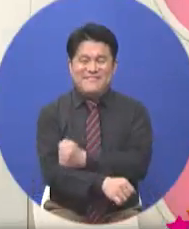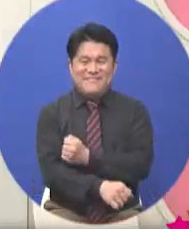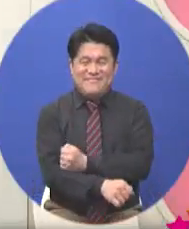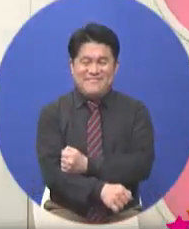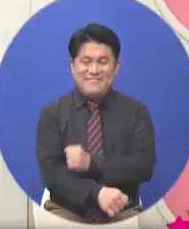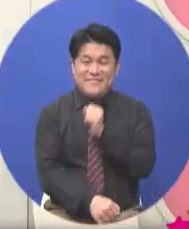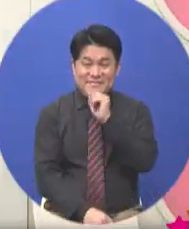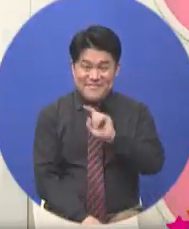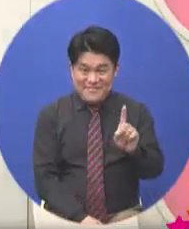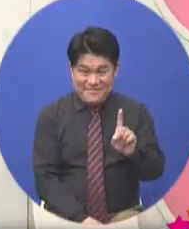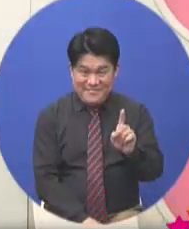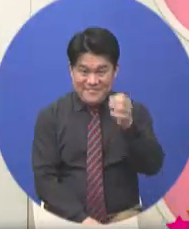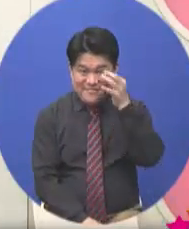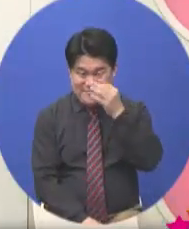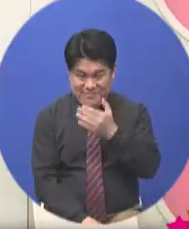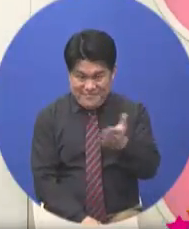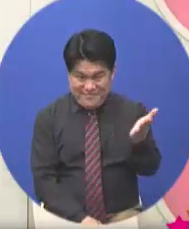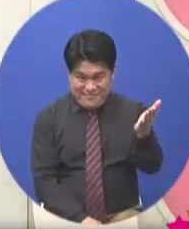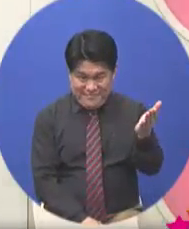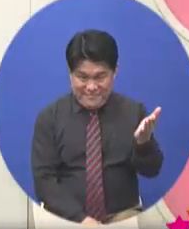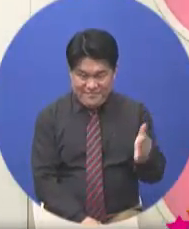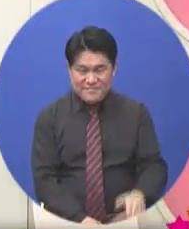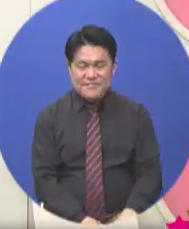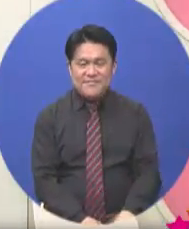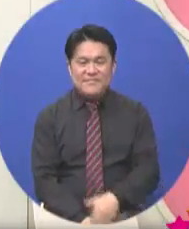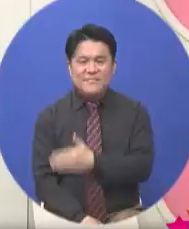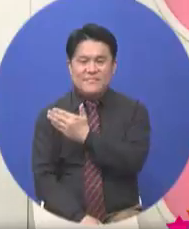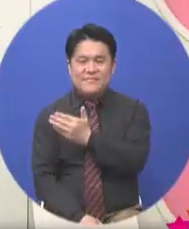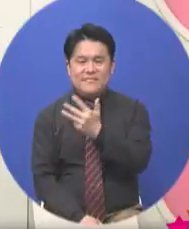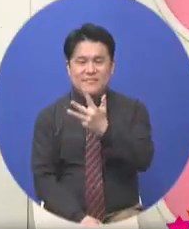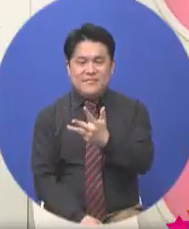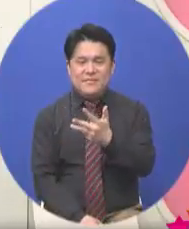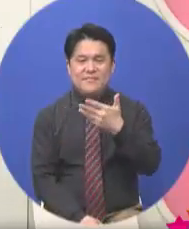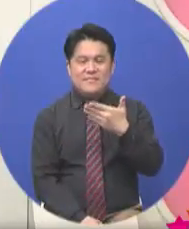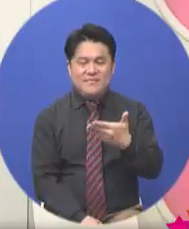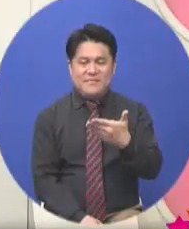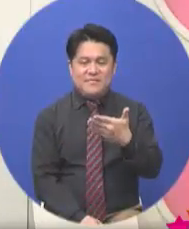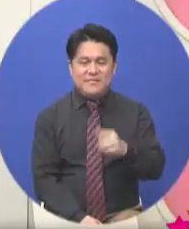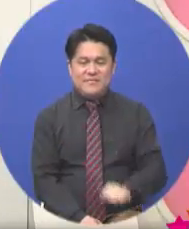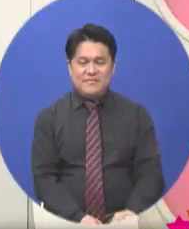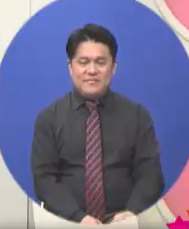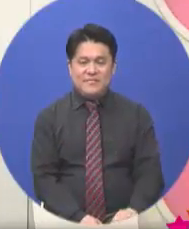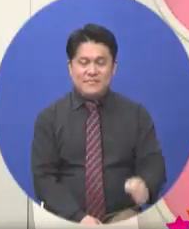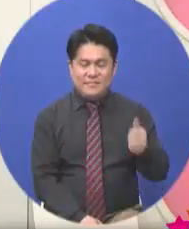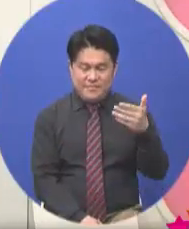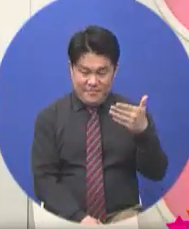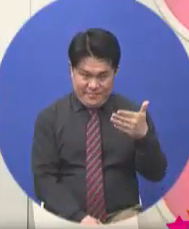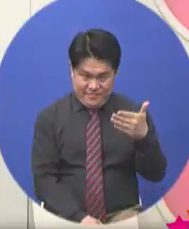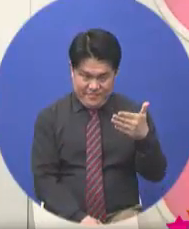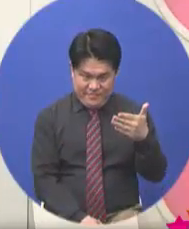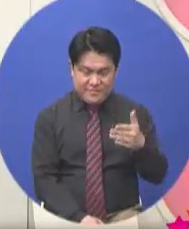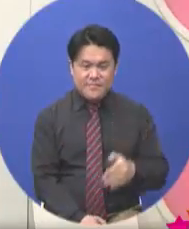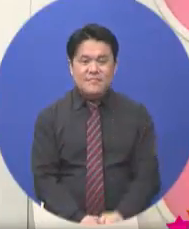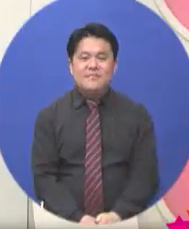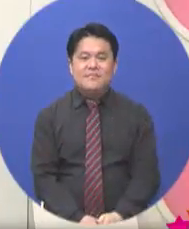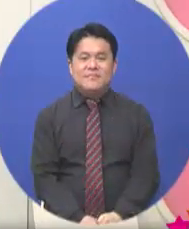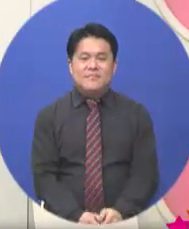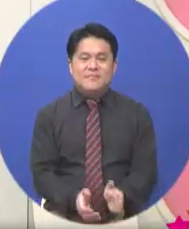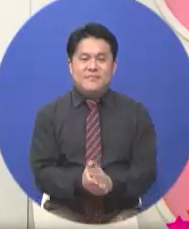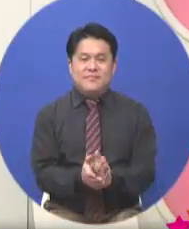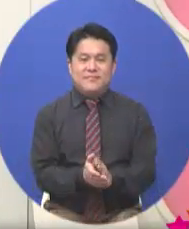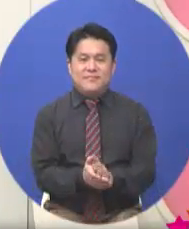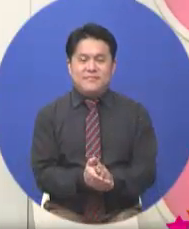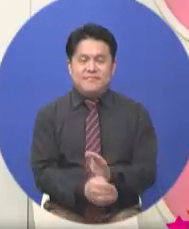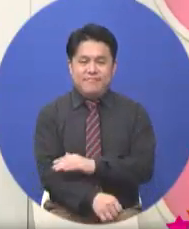하셨습니다. 점수 보겠습니다. 점수입니다. 9점, 8점, 9점, 보너스 9점. 네.